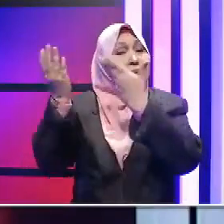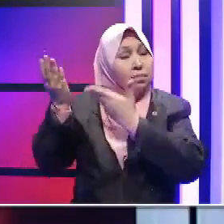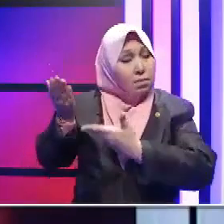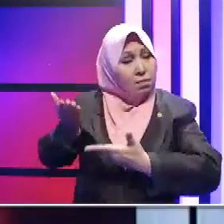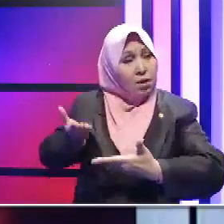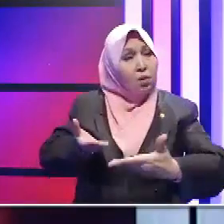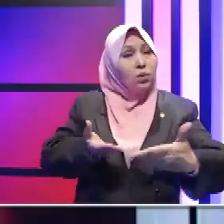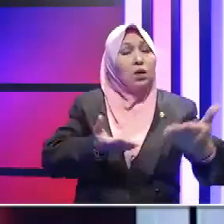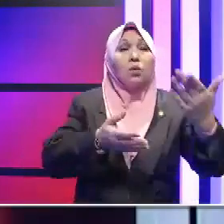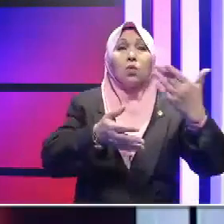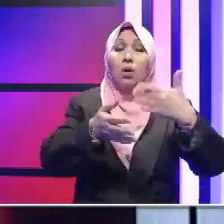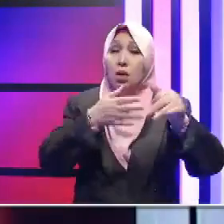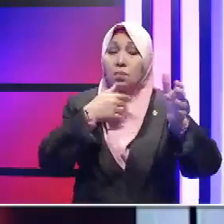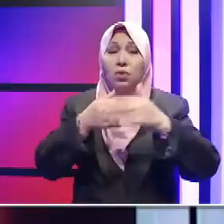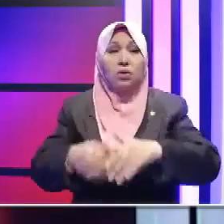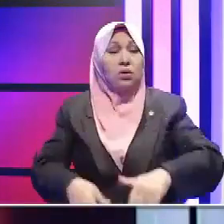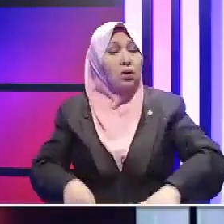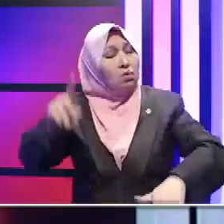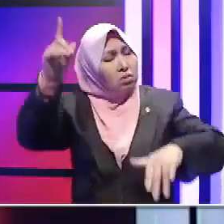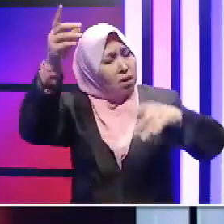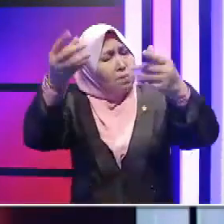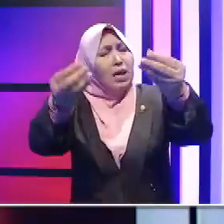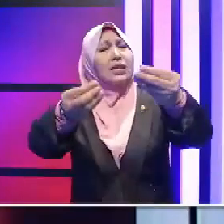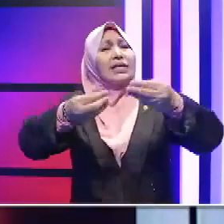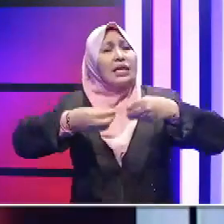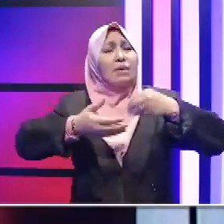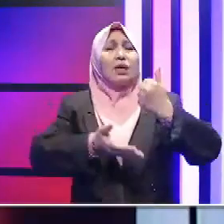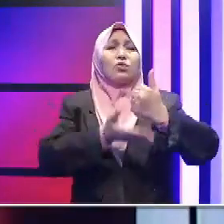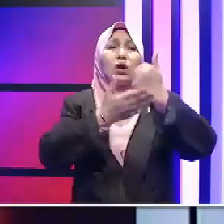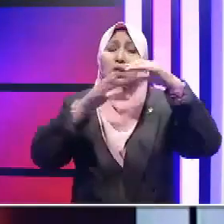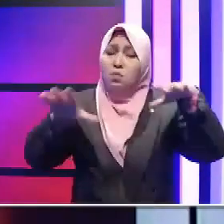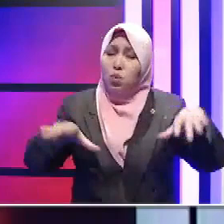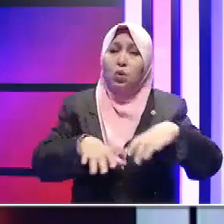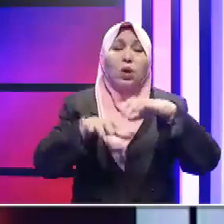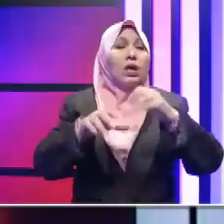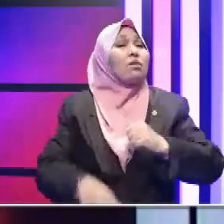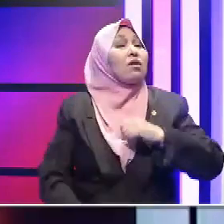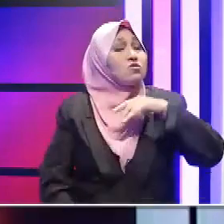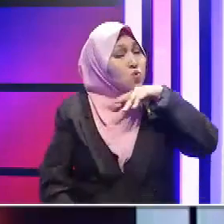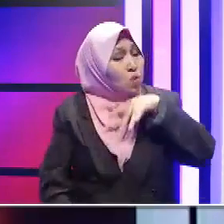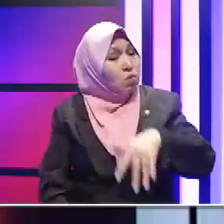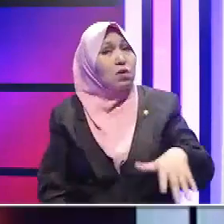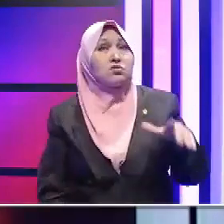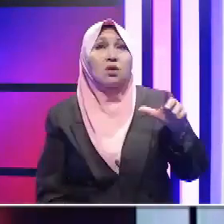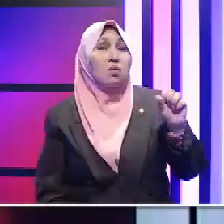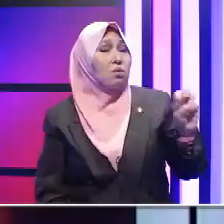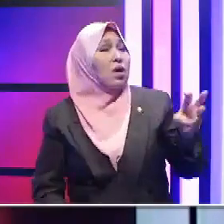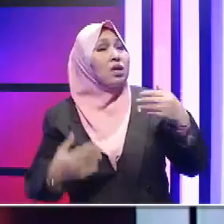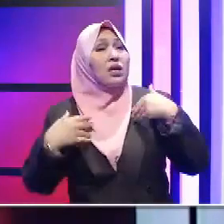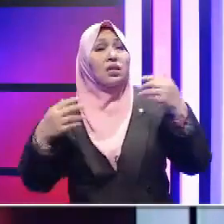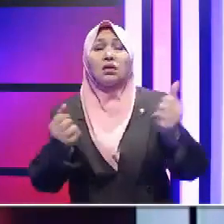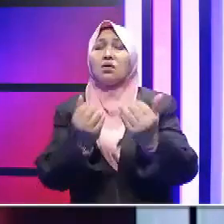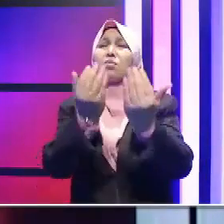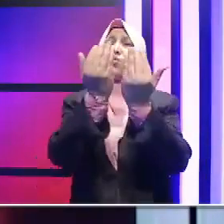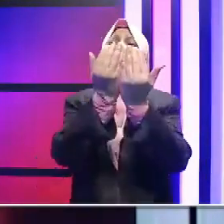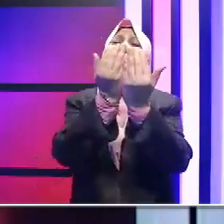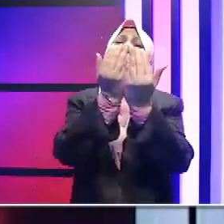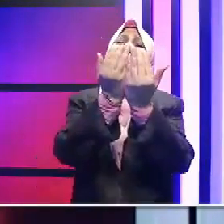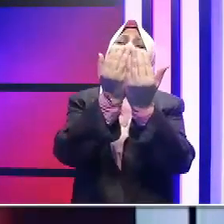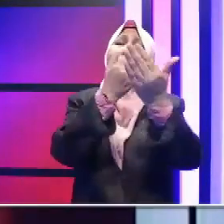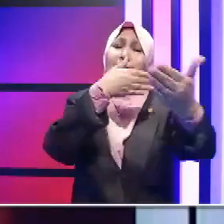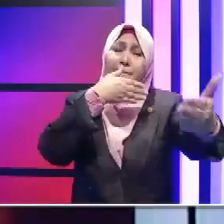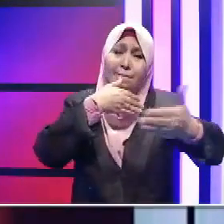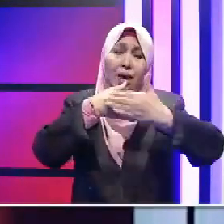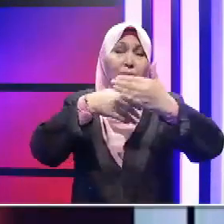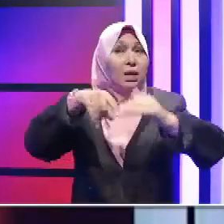ataupun sekalipun Oh tanah datangkan bantuan yang dilakukan oleh Rasulullah Shallallahu Alaihi Wasallam adalah dengan berdoa atau pun kembali